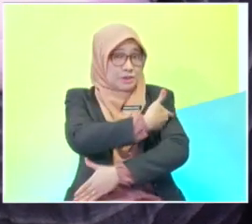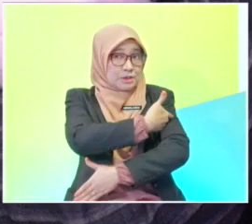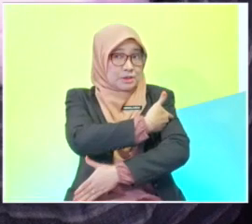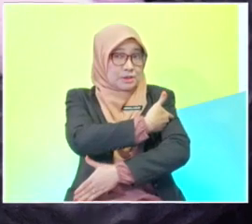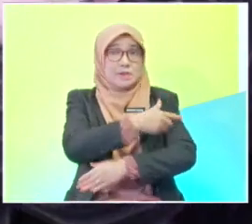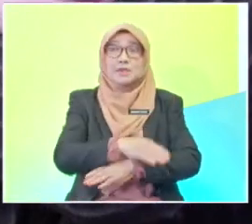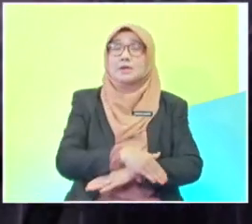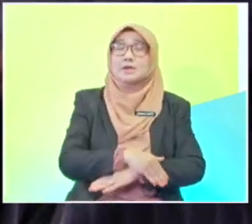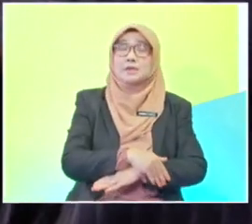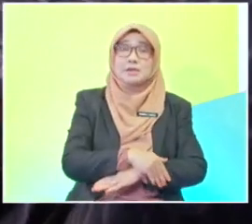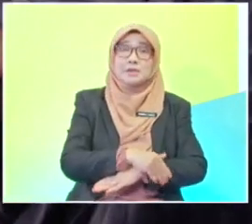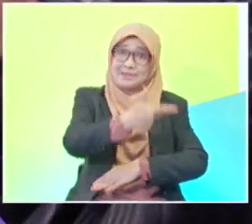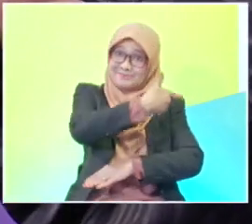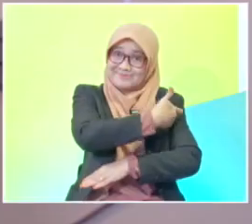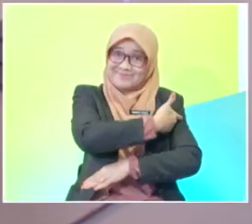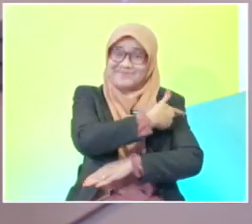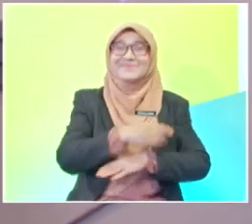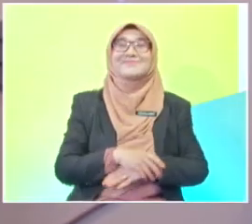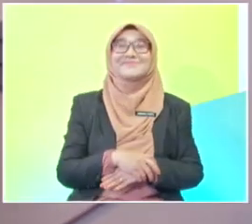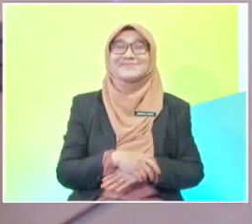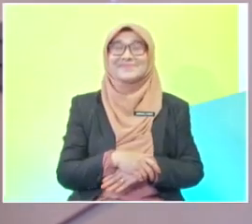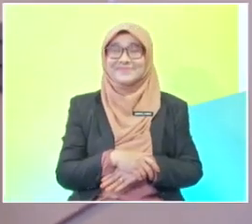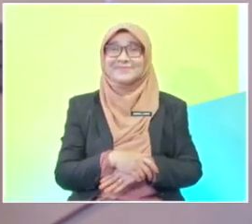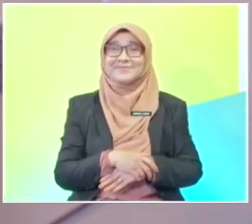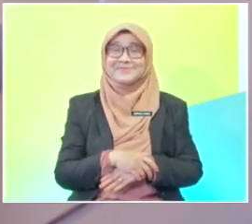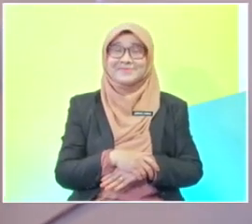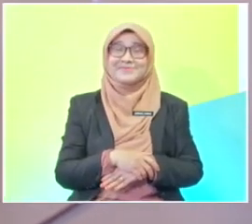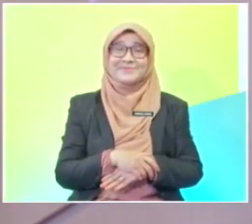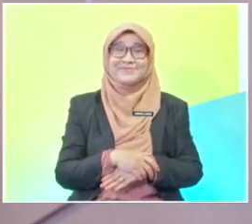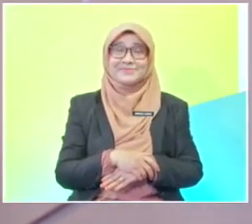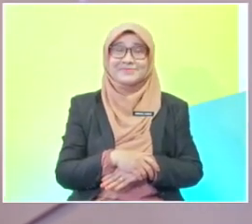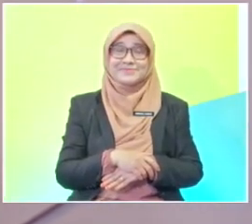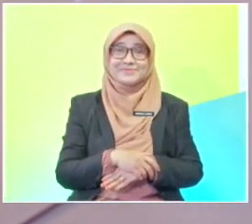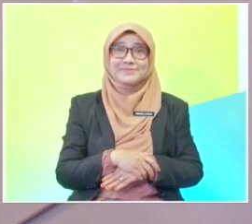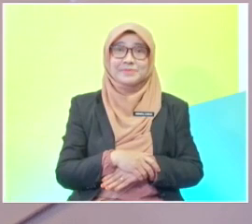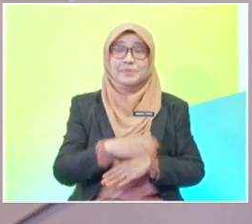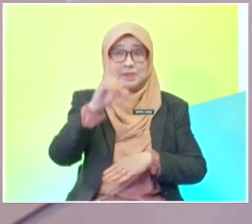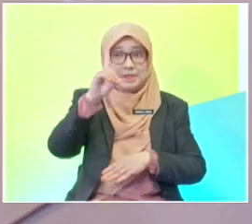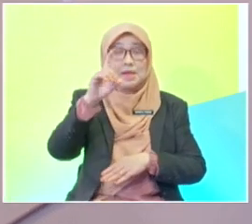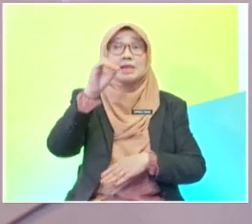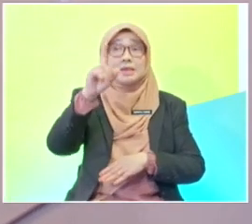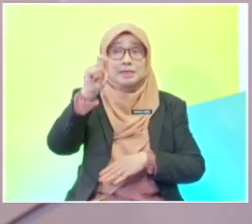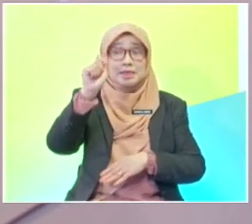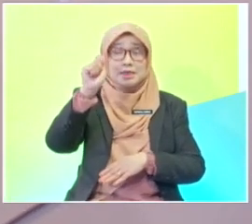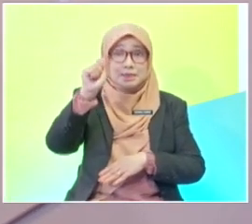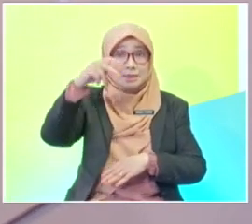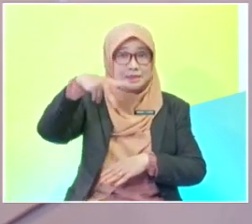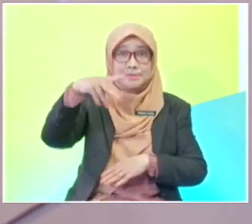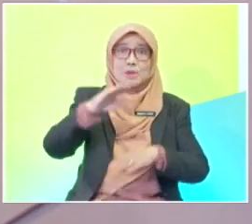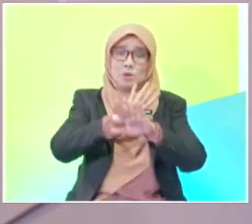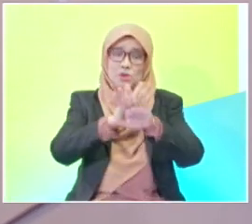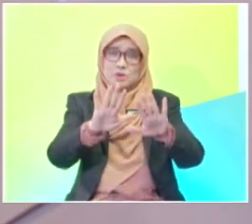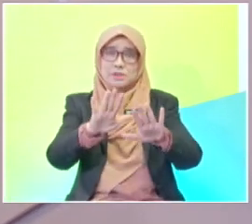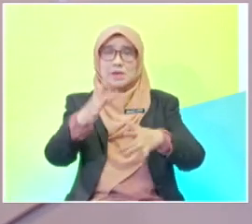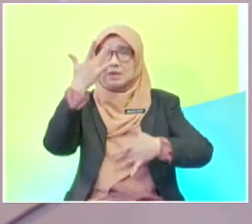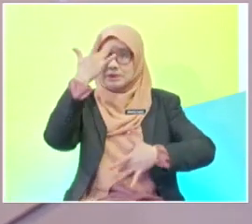tab. Alamak, dia takut dengan suntikan tu. Okey, tak apa. Saya. Encik, di tab tu adalah untuk mencegah penyakit